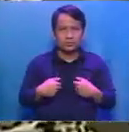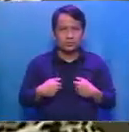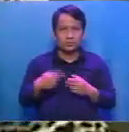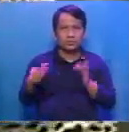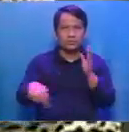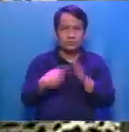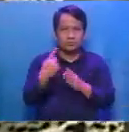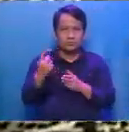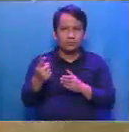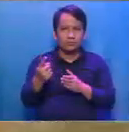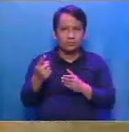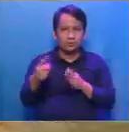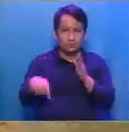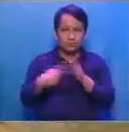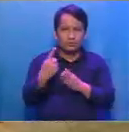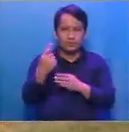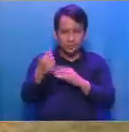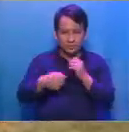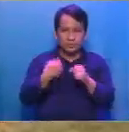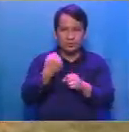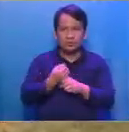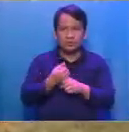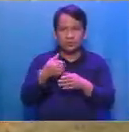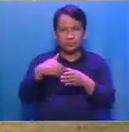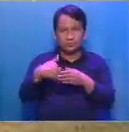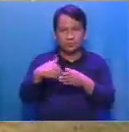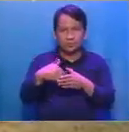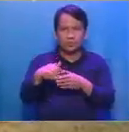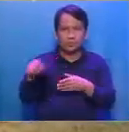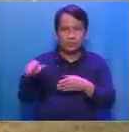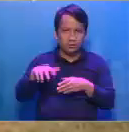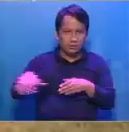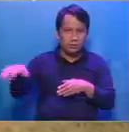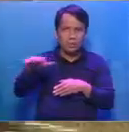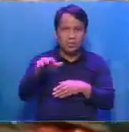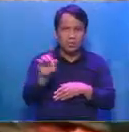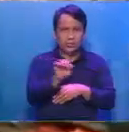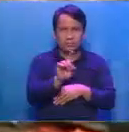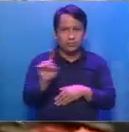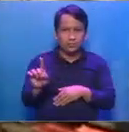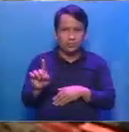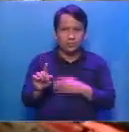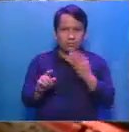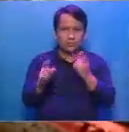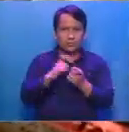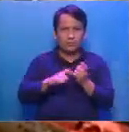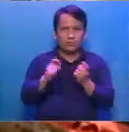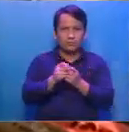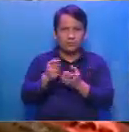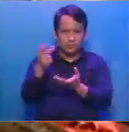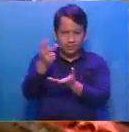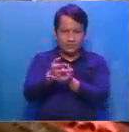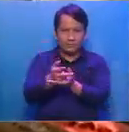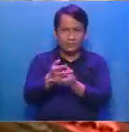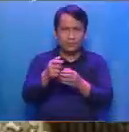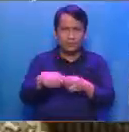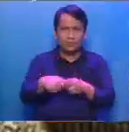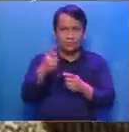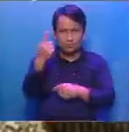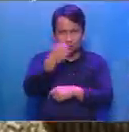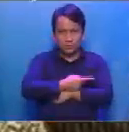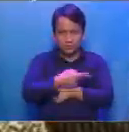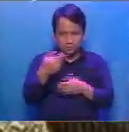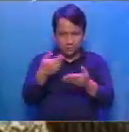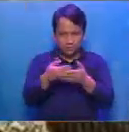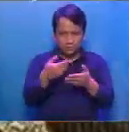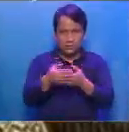isang beses lang sila magbabago. Maluwag naman ang trapiko sa palibot ng Divisoria. Sapat din ang mga parking space kahit isang araw na lang